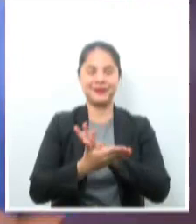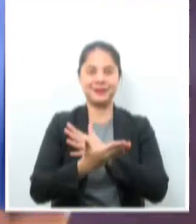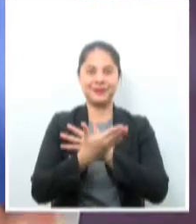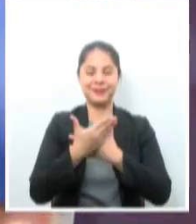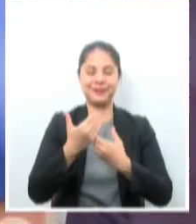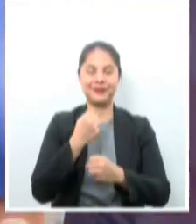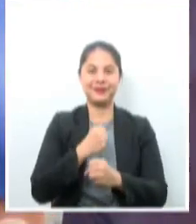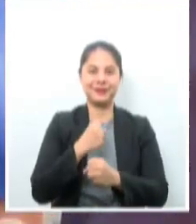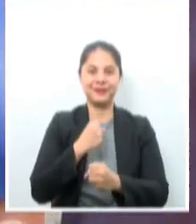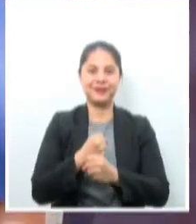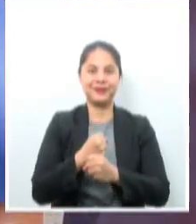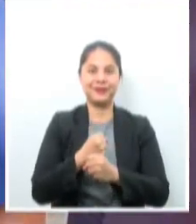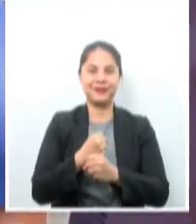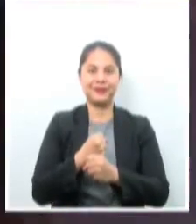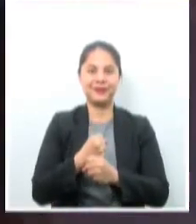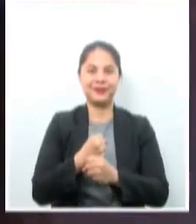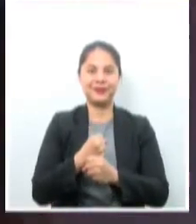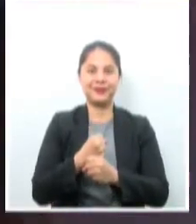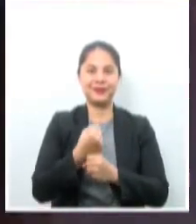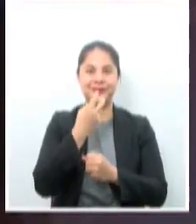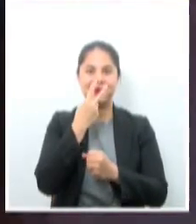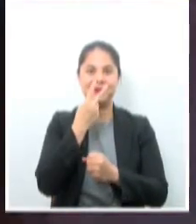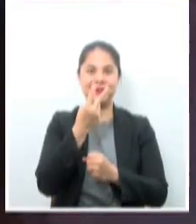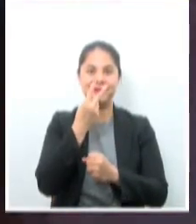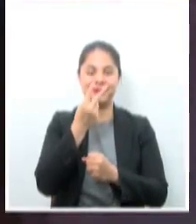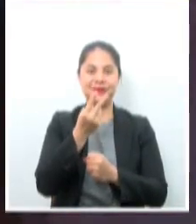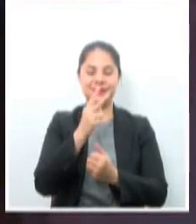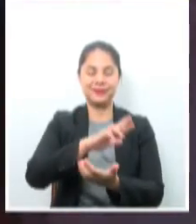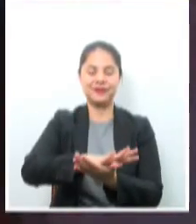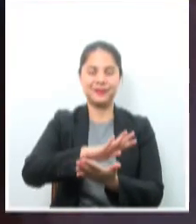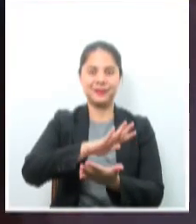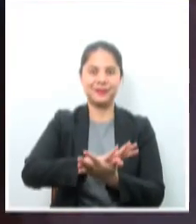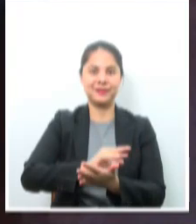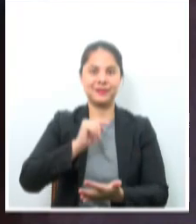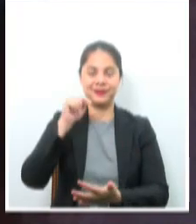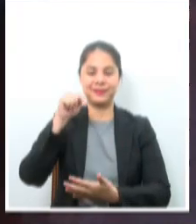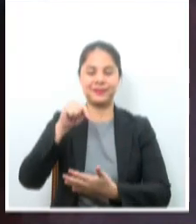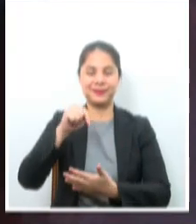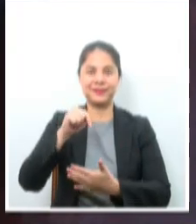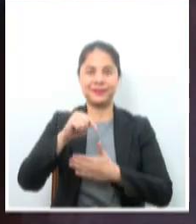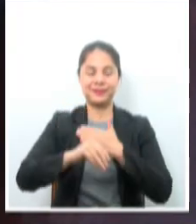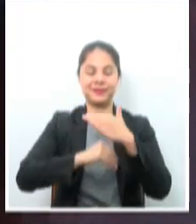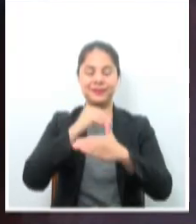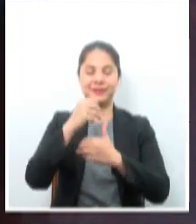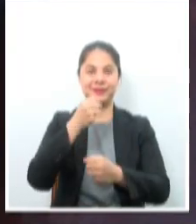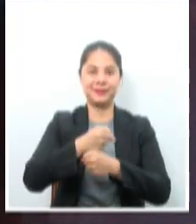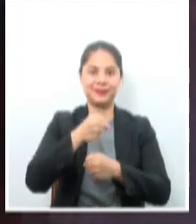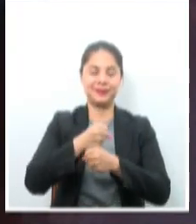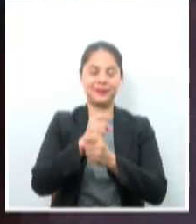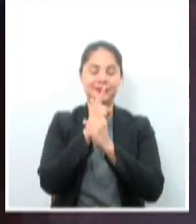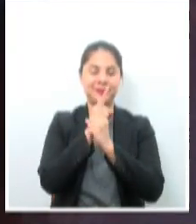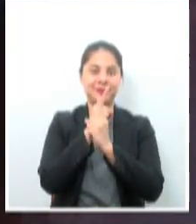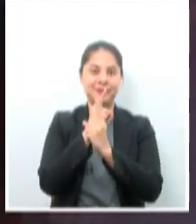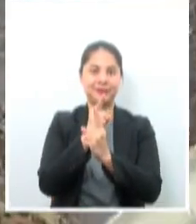ความคิดอัปเดตโมเดลซึ่งทางโรงเรียนบ้านพุเรียบก็ต่อยอดจากอัปเดตโมเดลสู่